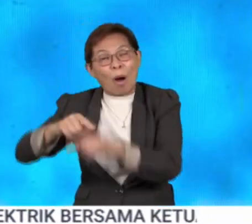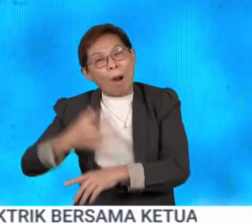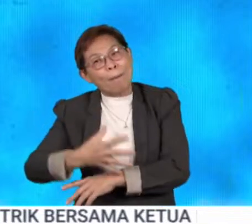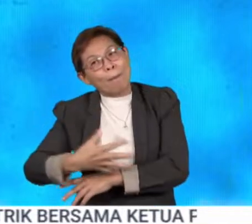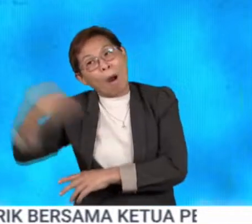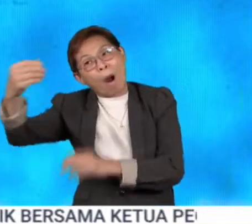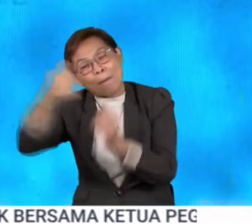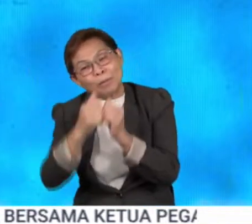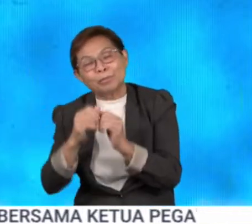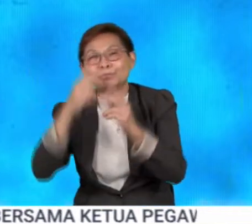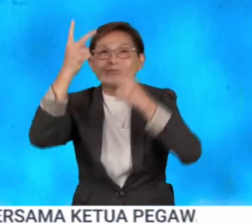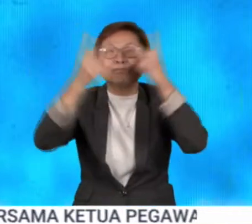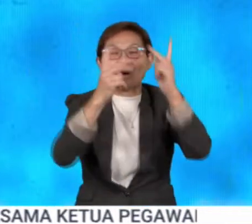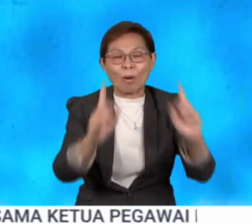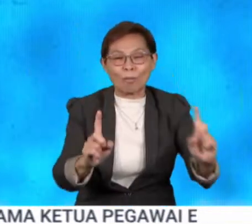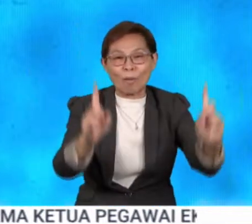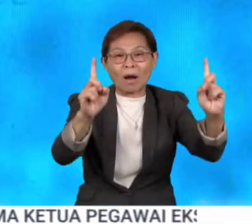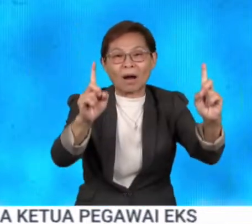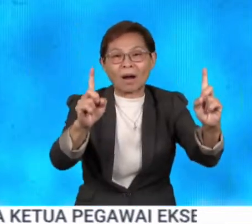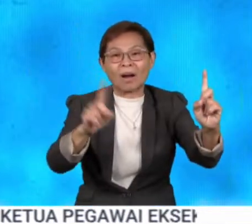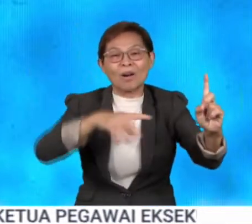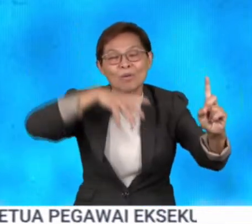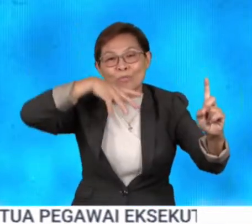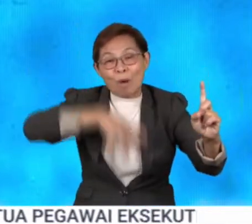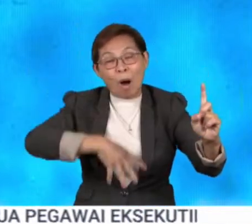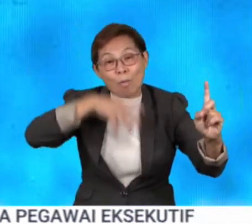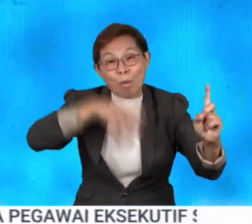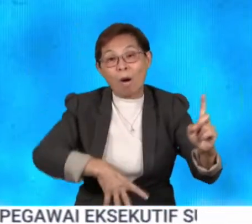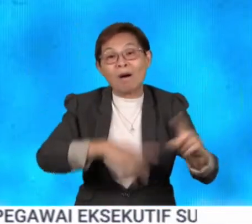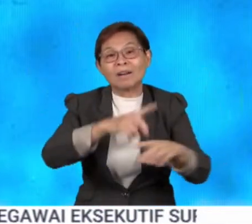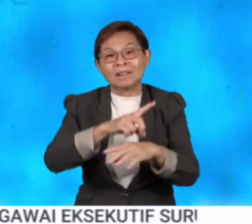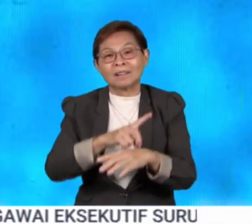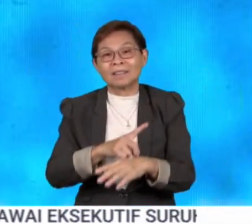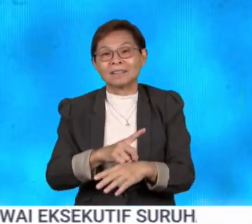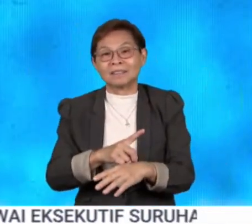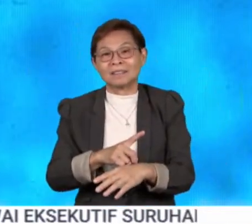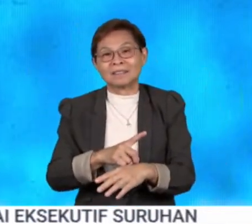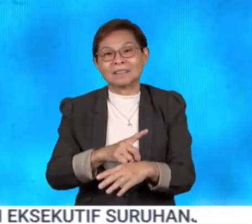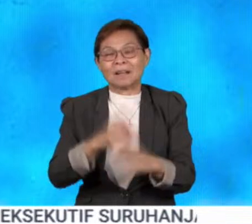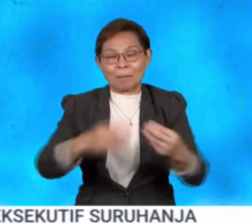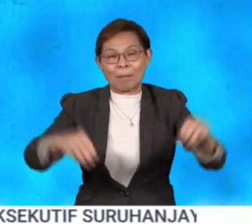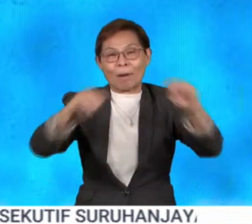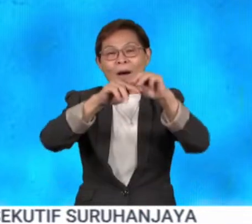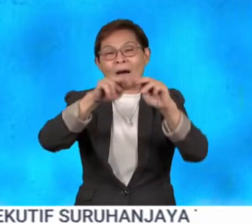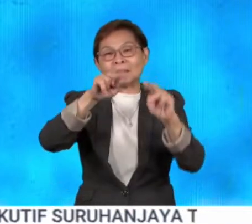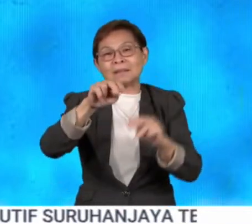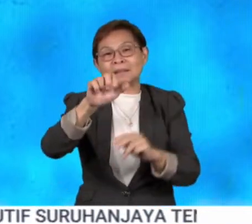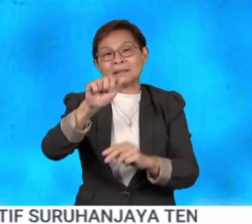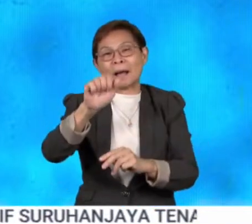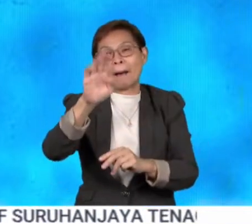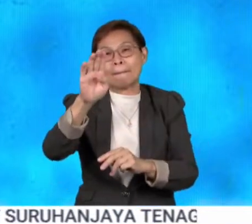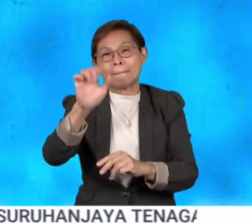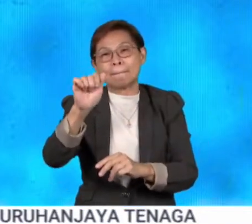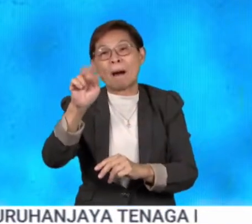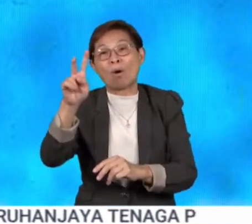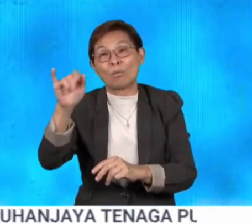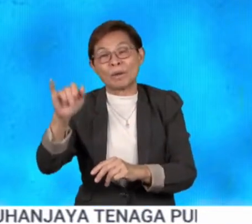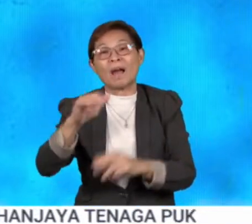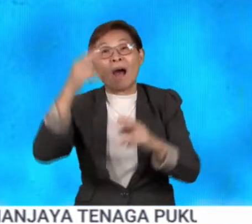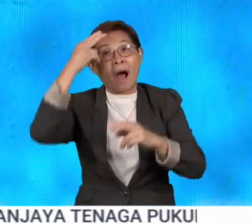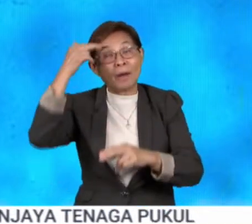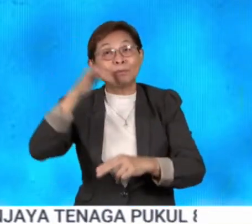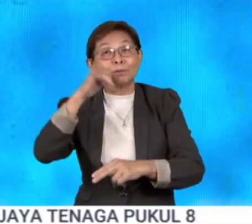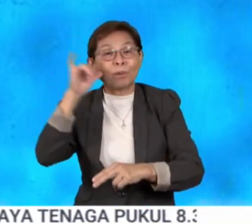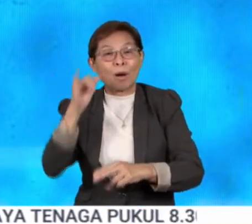berangkat bersama menziarahi makam dan raudah junjungan mulia Nabi Muhammad SAW di Masjid Nabawi Madinah Arab Saudi semalam.